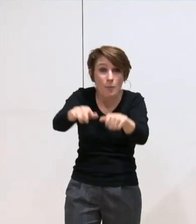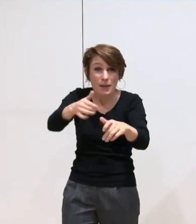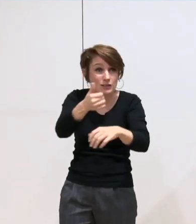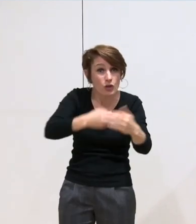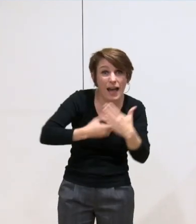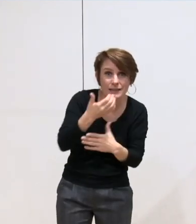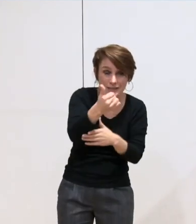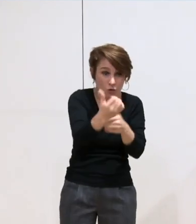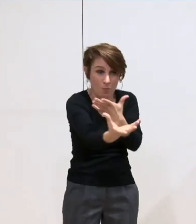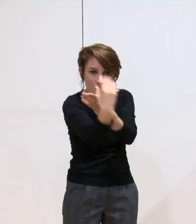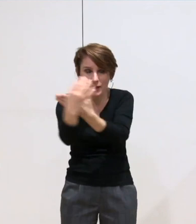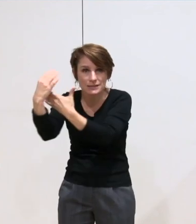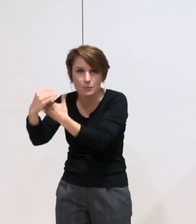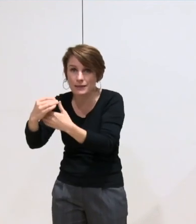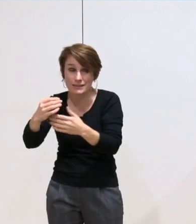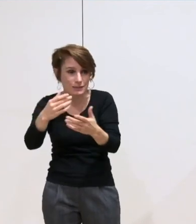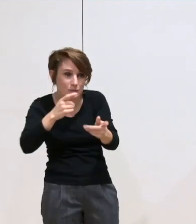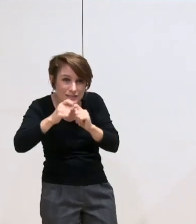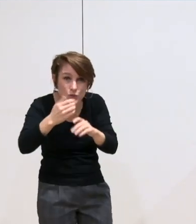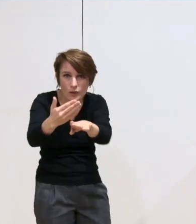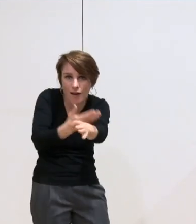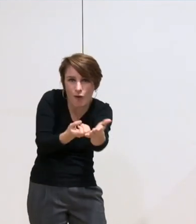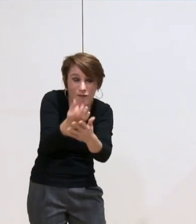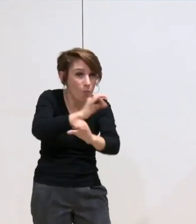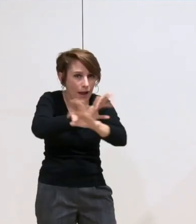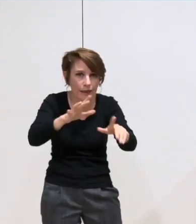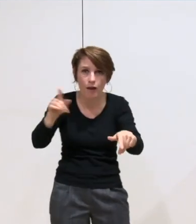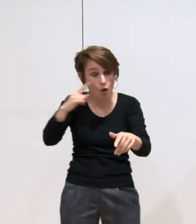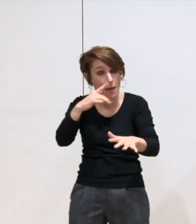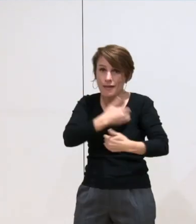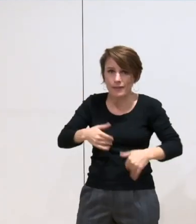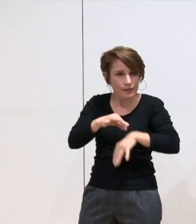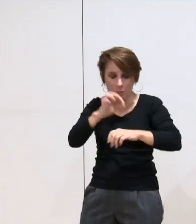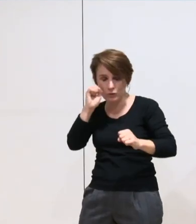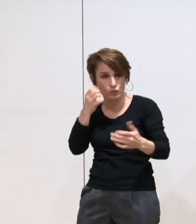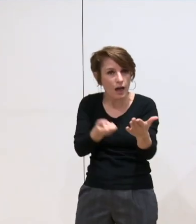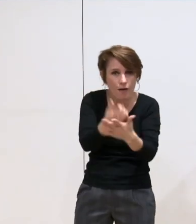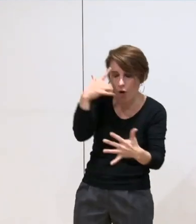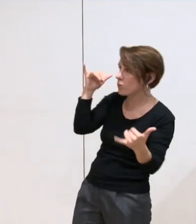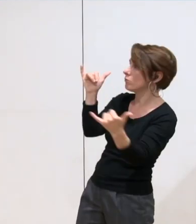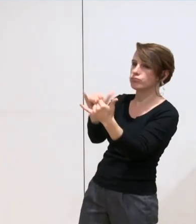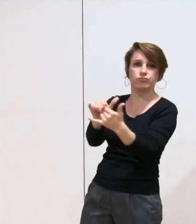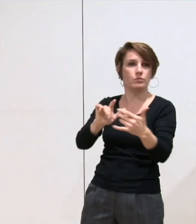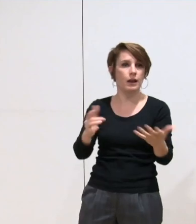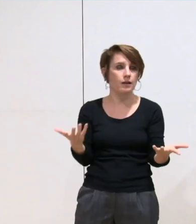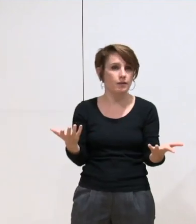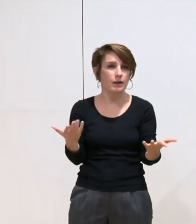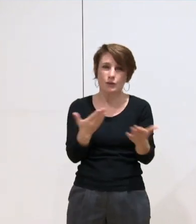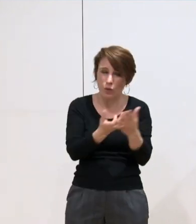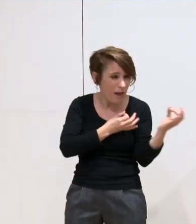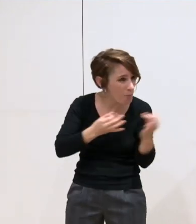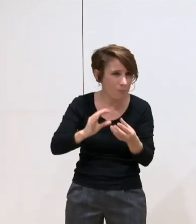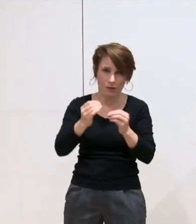fait qu'ils apprennent les décisions une fois qu'elles sont prises. On peut prendre les dossiers les uns après les autres, c'est ce qui revient en permanence. Donc